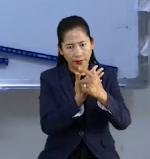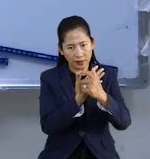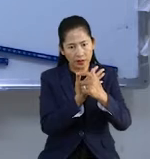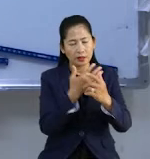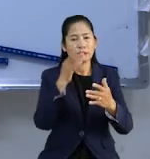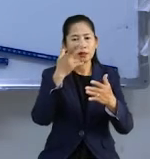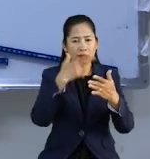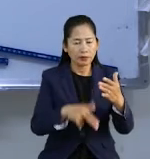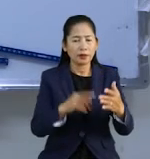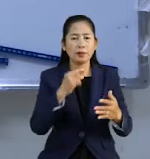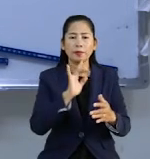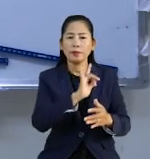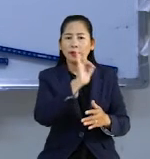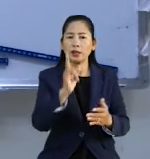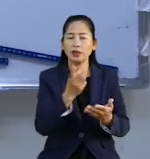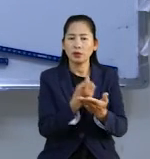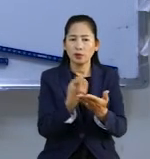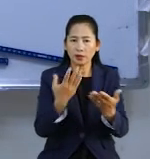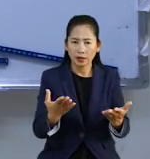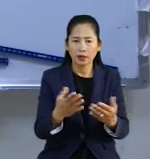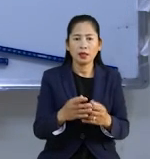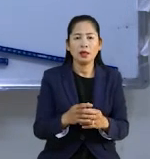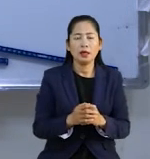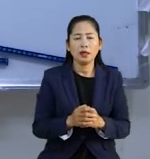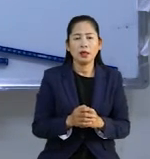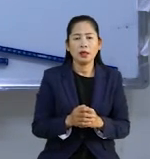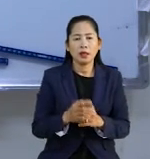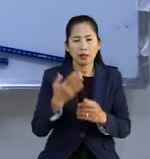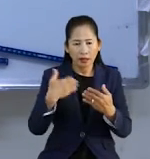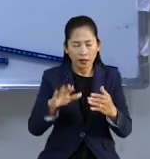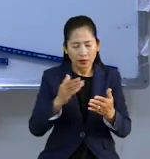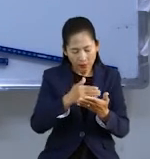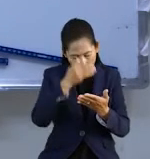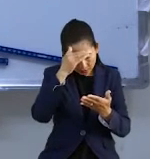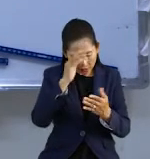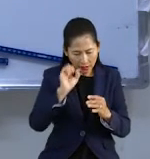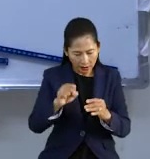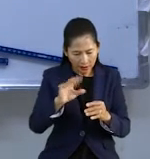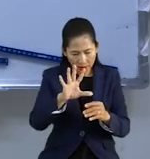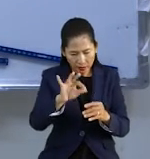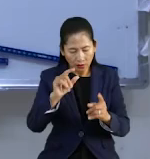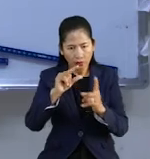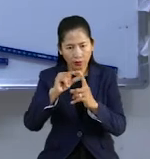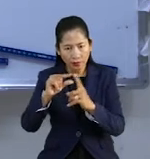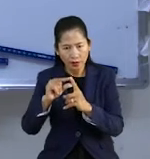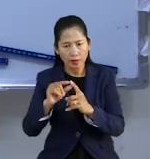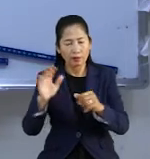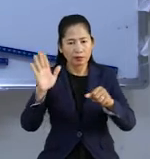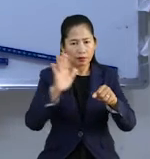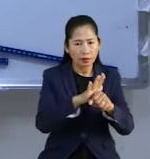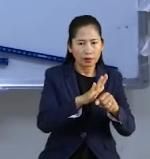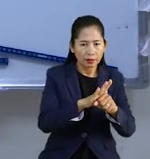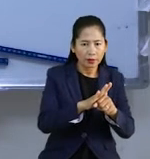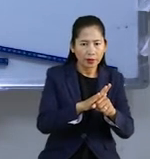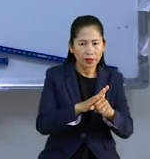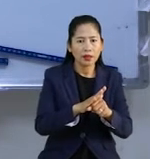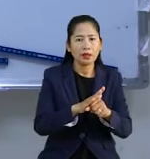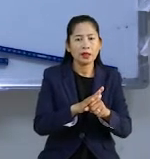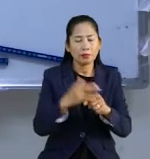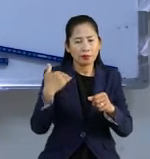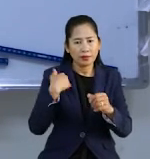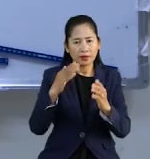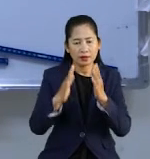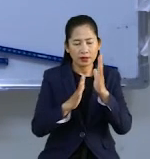วไว้กิปลาอย่างโดยมัดได้บาทไอซ์อาจโรคเปี้ยมาบ่มปิ้งหนึ่งโดย